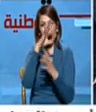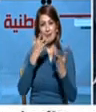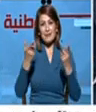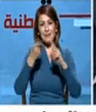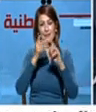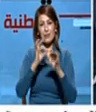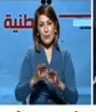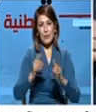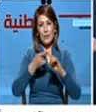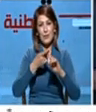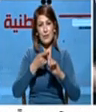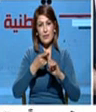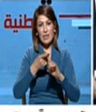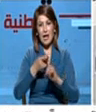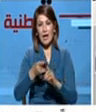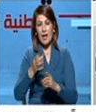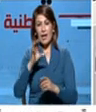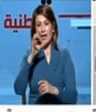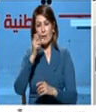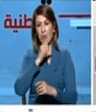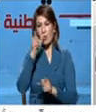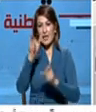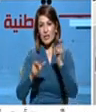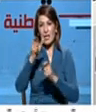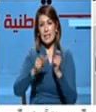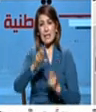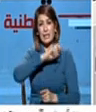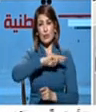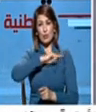اه للمتقاعدين عن اه